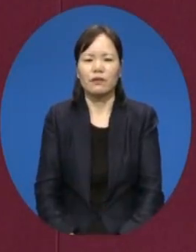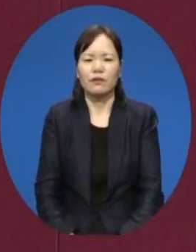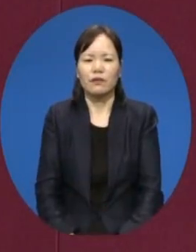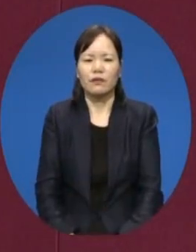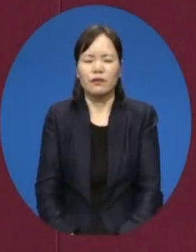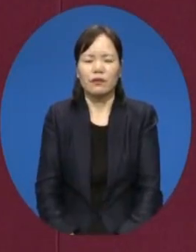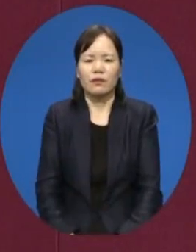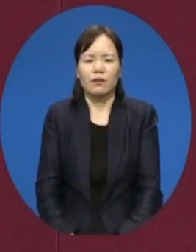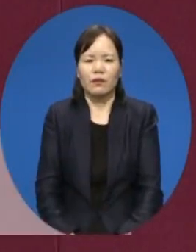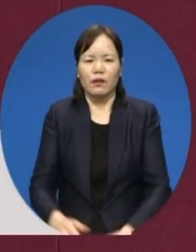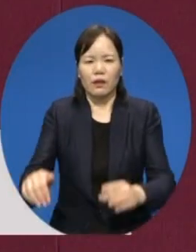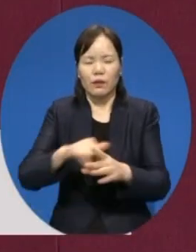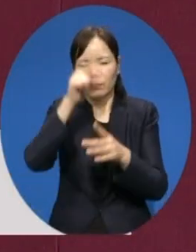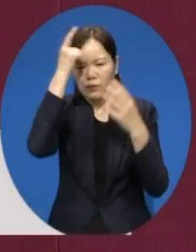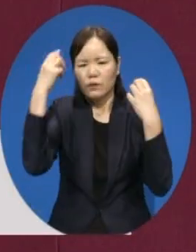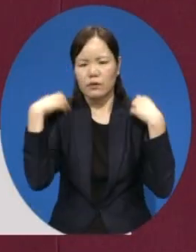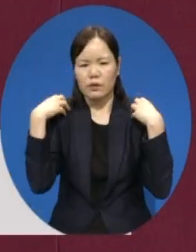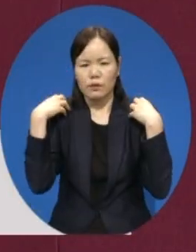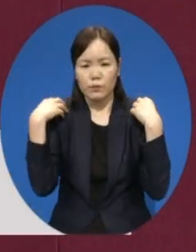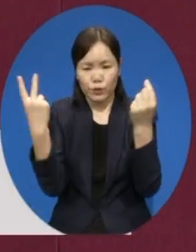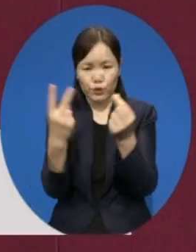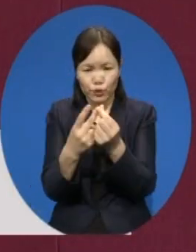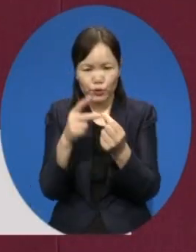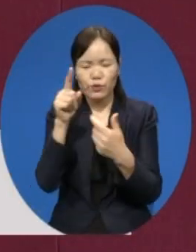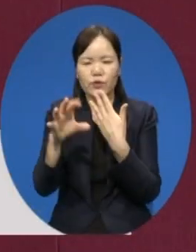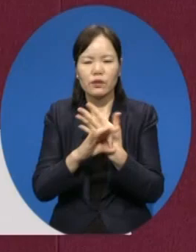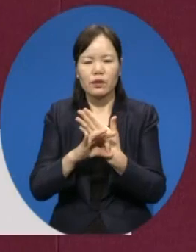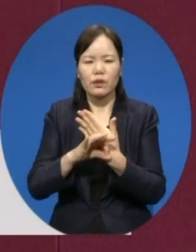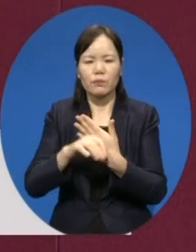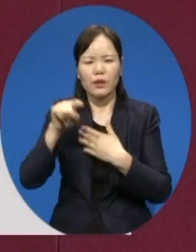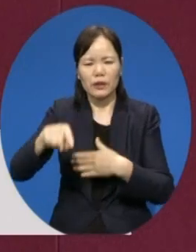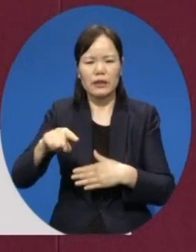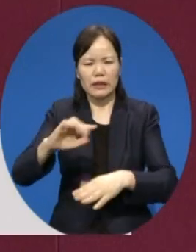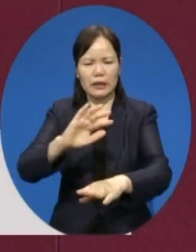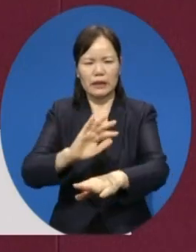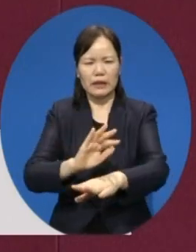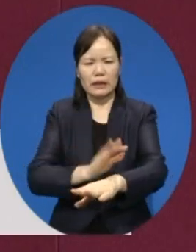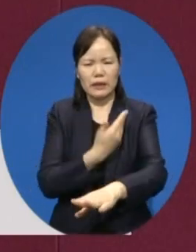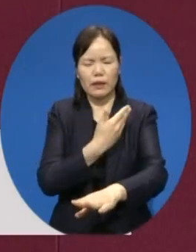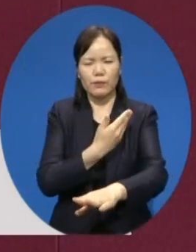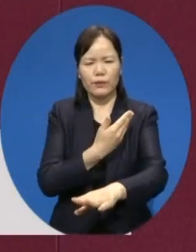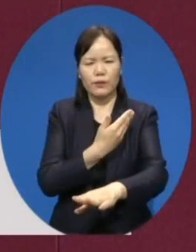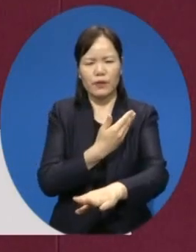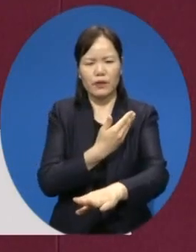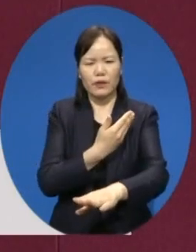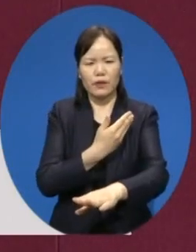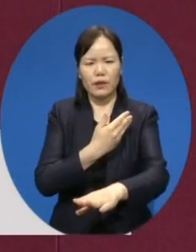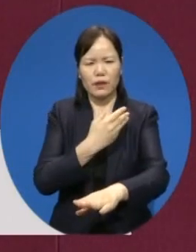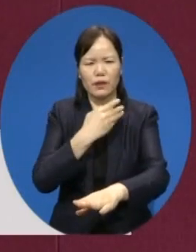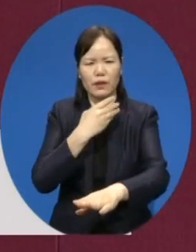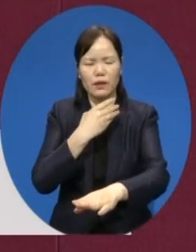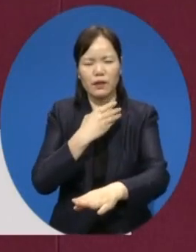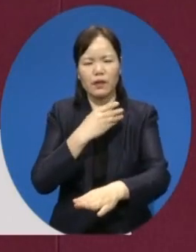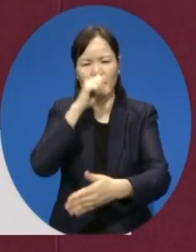문재인 정권 시즌2가 되면 지금 우리가 겪고 있는 이 비정상이 이제 고착화될 겁니다.